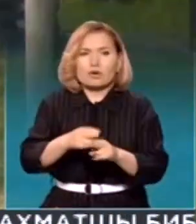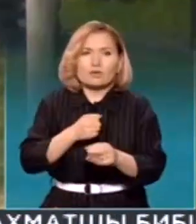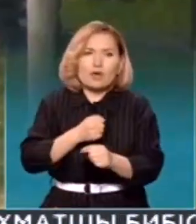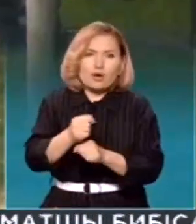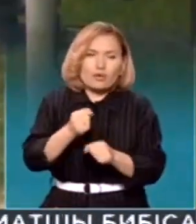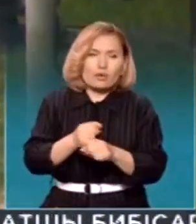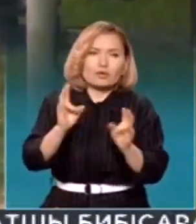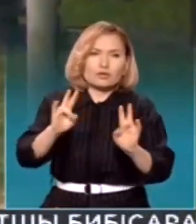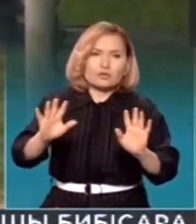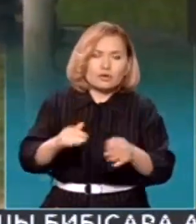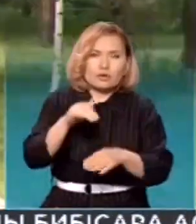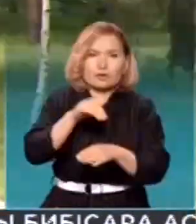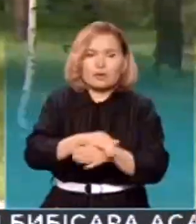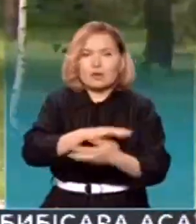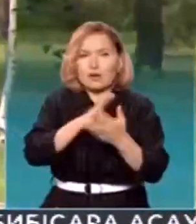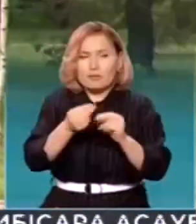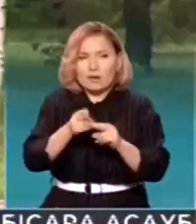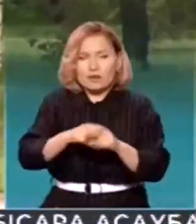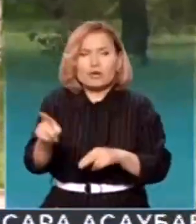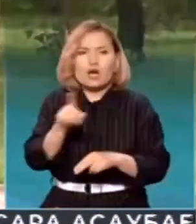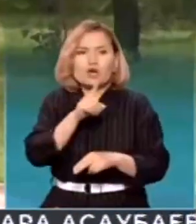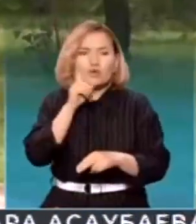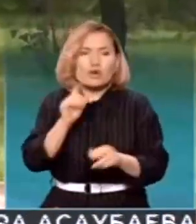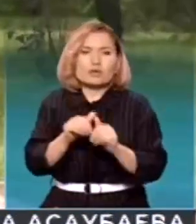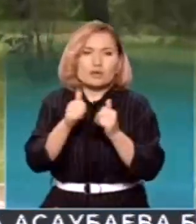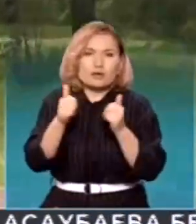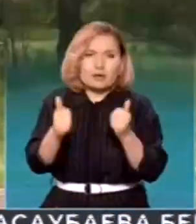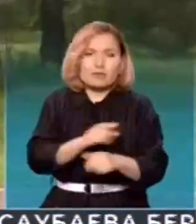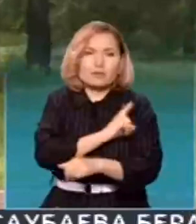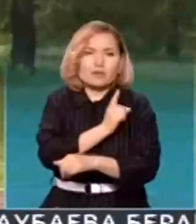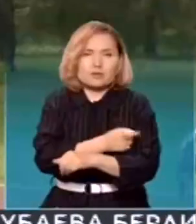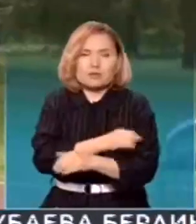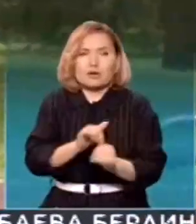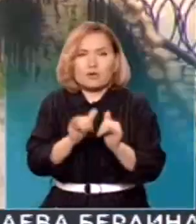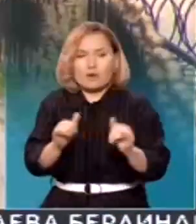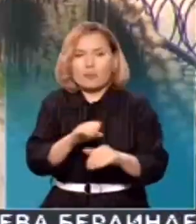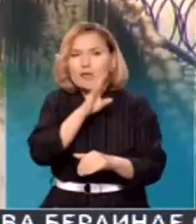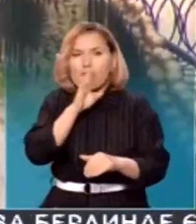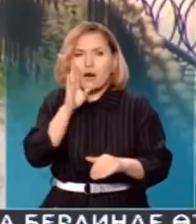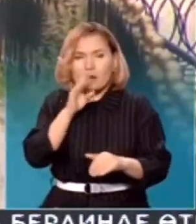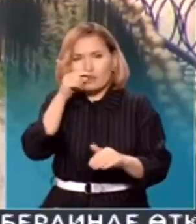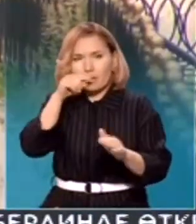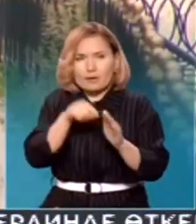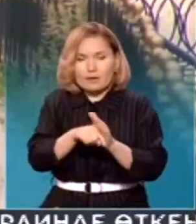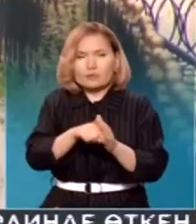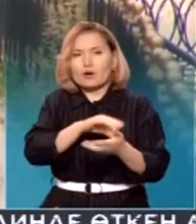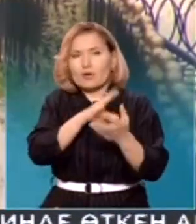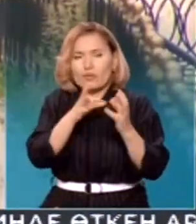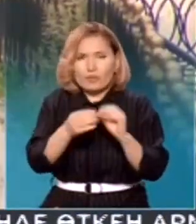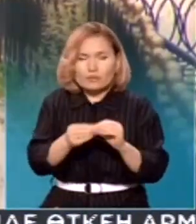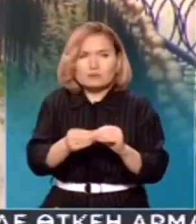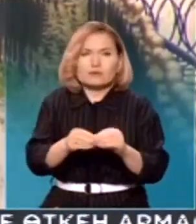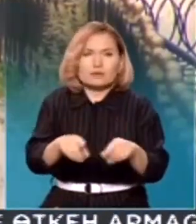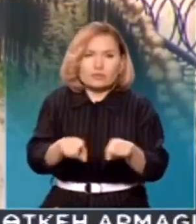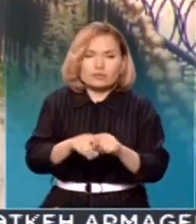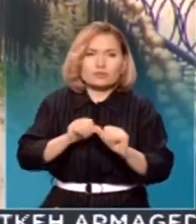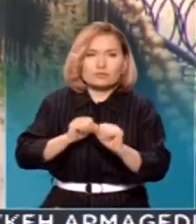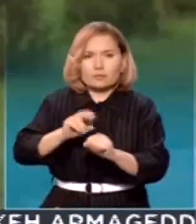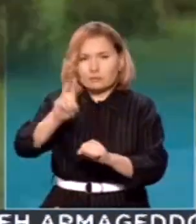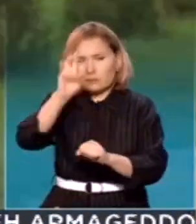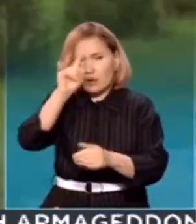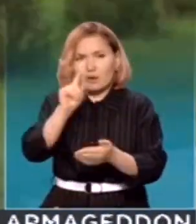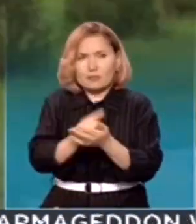зорлық-зомбылық оқиғасы тіркелген. Әлеуметтанушылар жастардың ажыраспауына тек екі жақтың әулеті емес, енді мемлекетте күш салуы керек